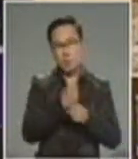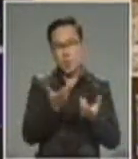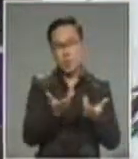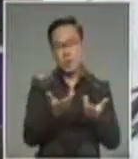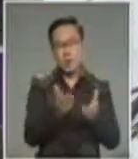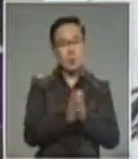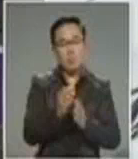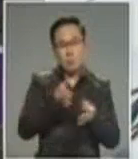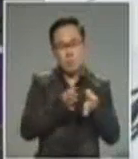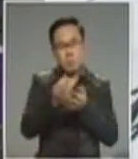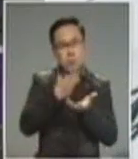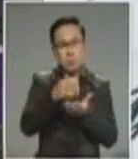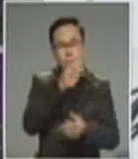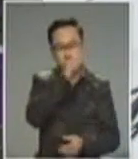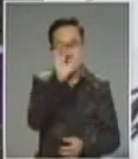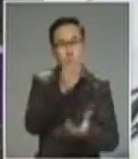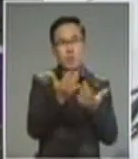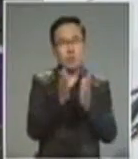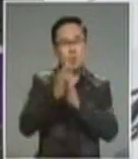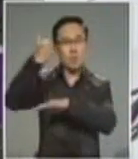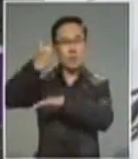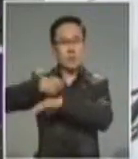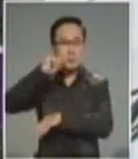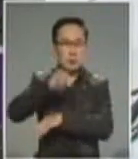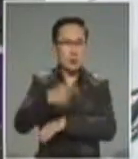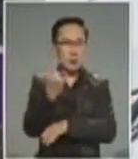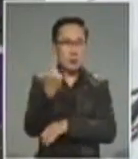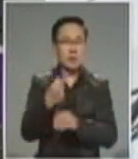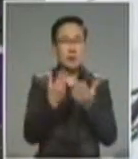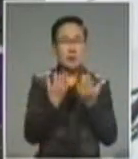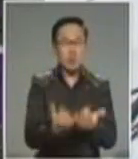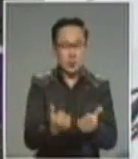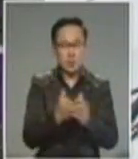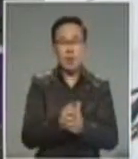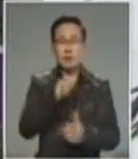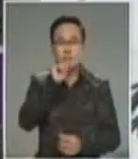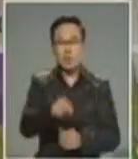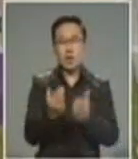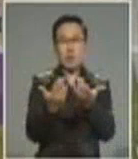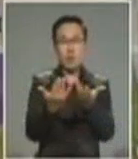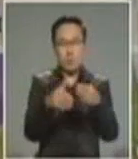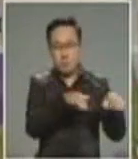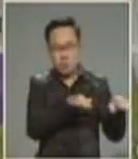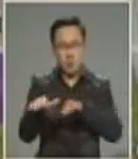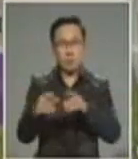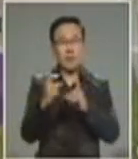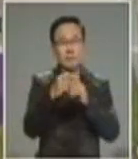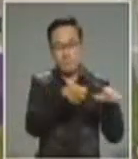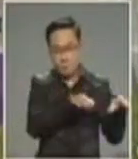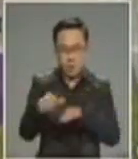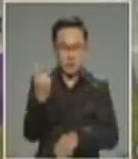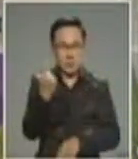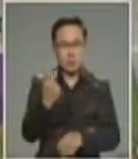หน้าที่นั้นไม่ขอให้ข้อมูลเพราะว่าต้องรอคำสั่งจากทางสวนกลางทราบเพียงขณะนี้ยังคงมีคำสั่งให้ตัวองกำลังดูแลความสงบ